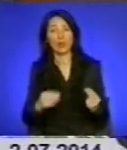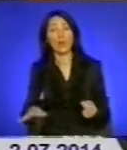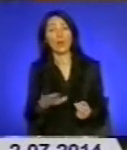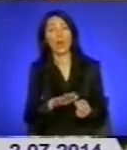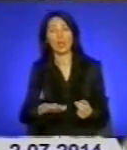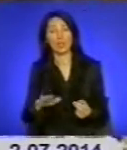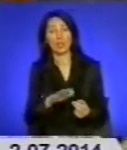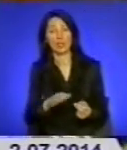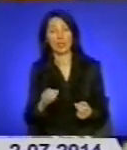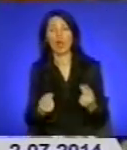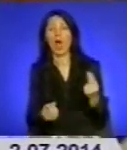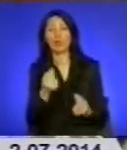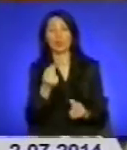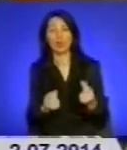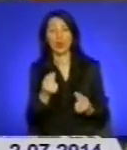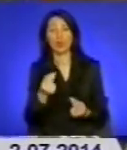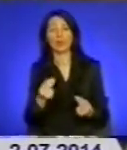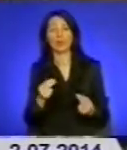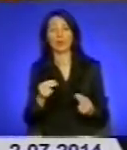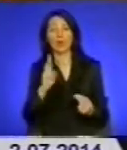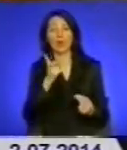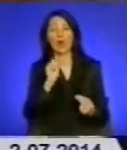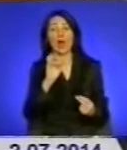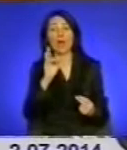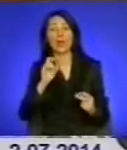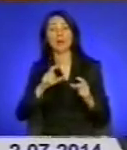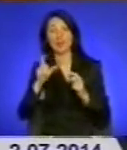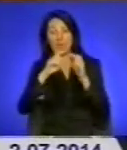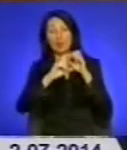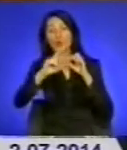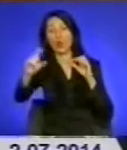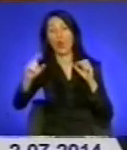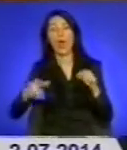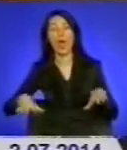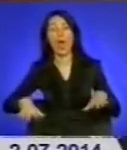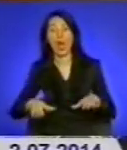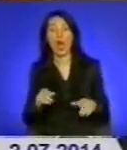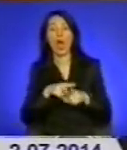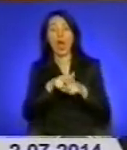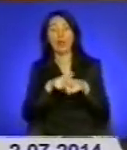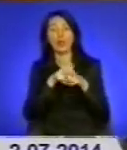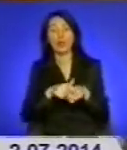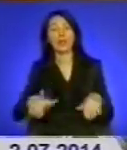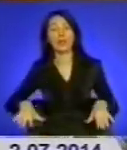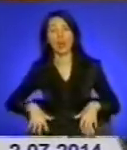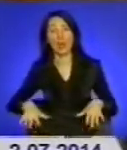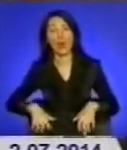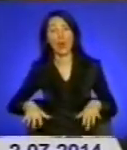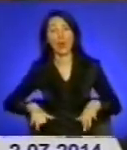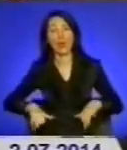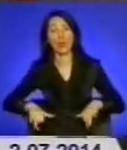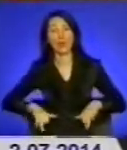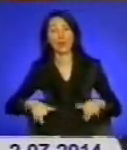з атракціонами з канатними дорогами з катаннями на коників і так дальше але ми розуміємо що зараз ситуація в